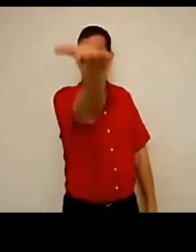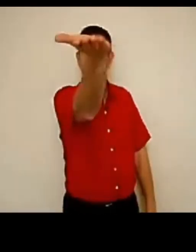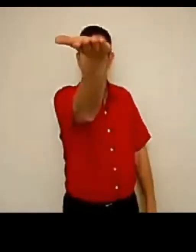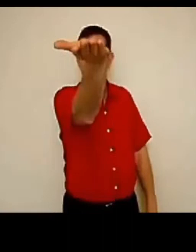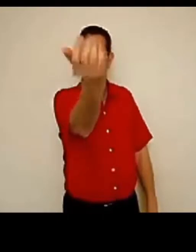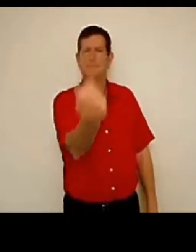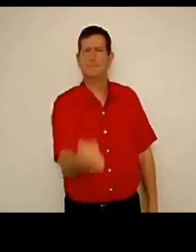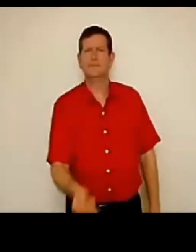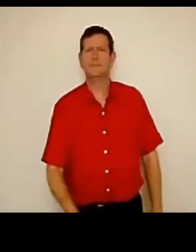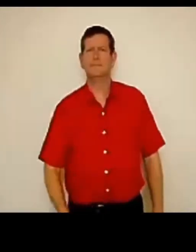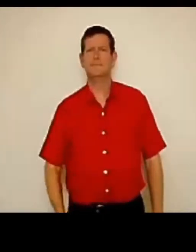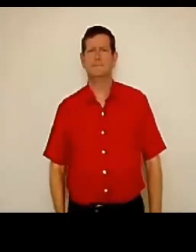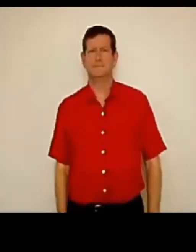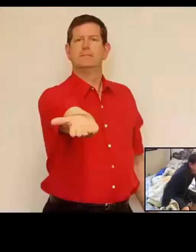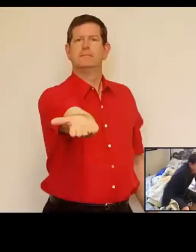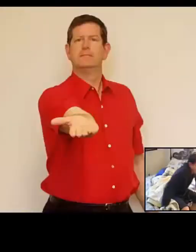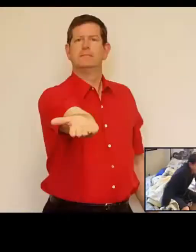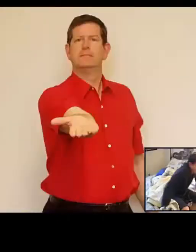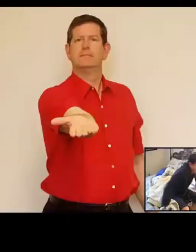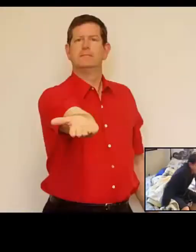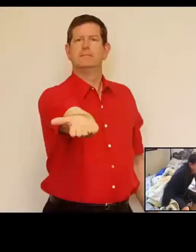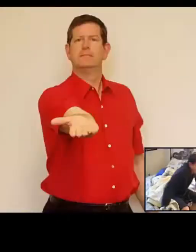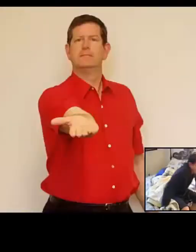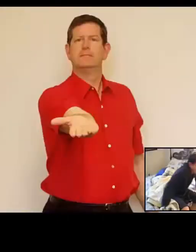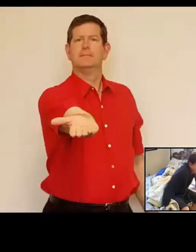Se lever.